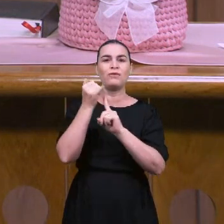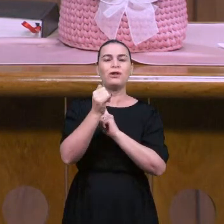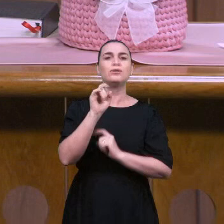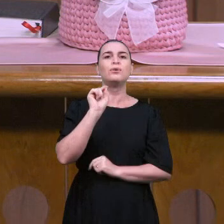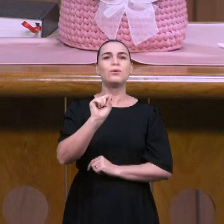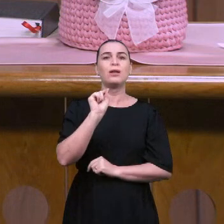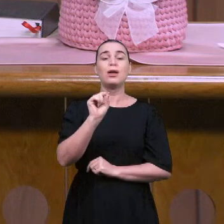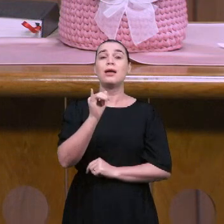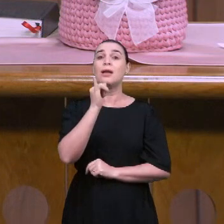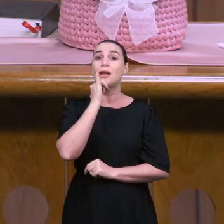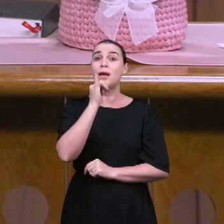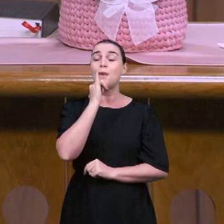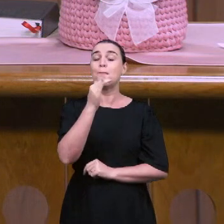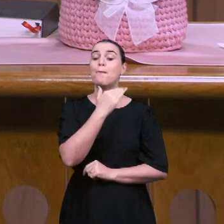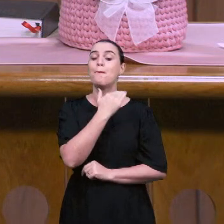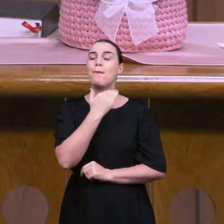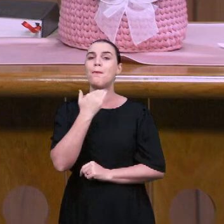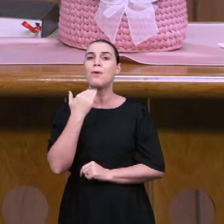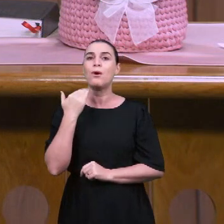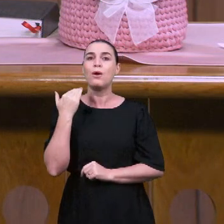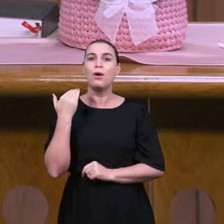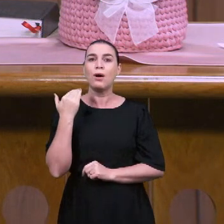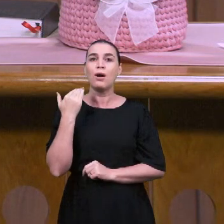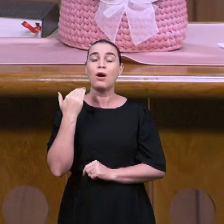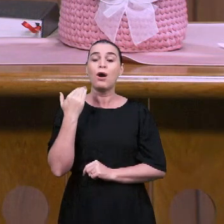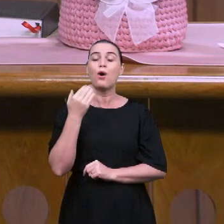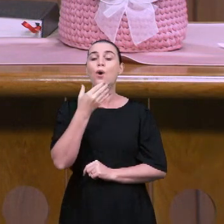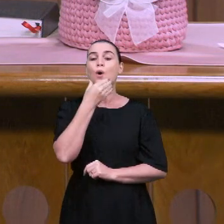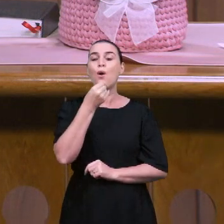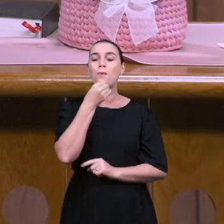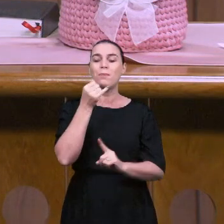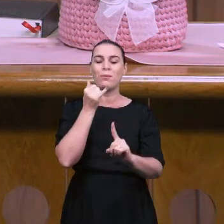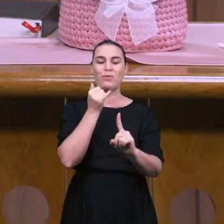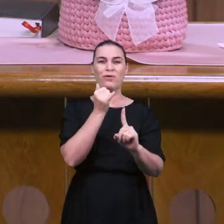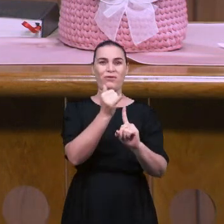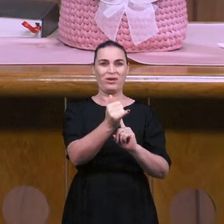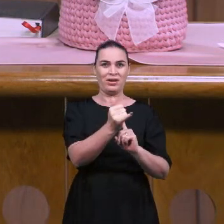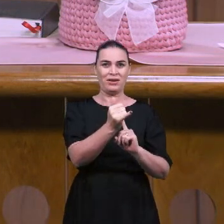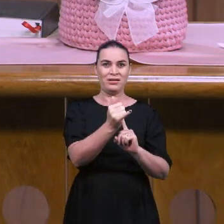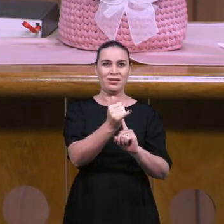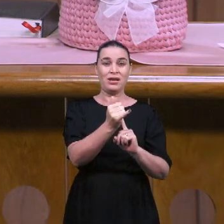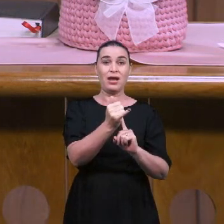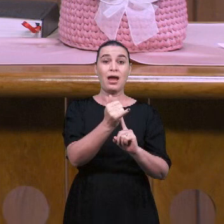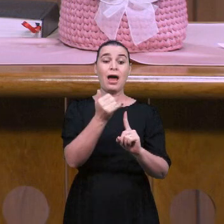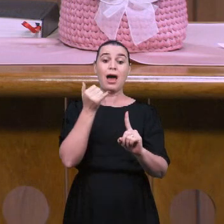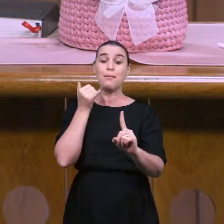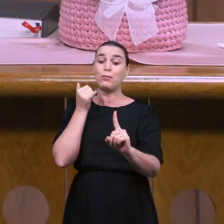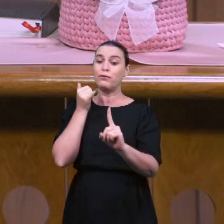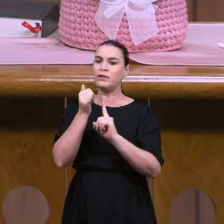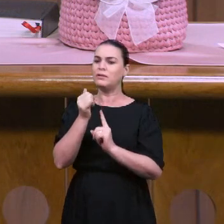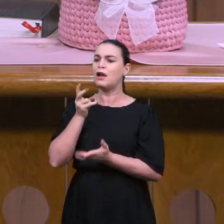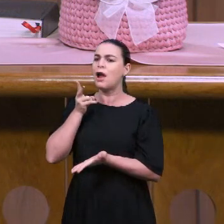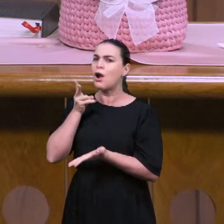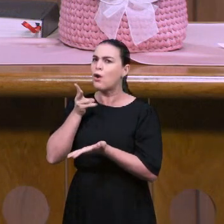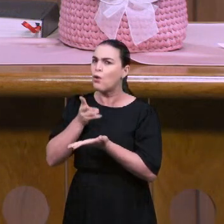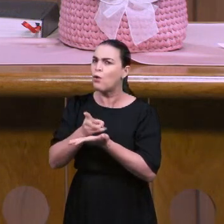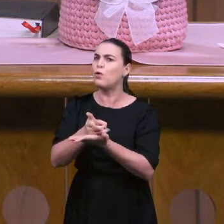nous, meurt le prophète. La prophétie